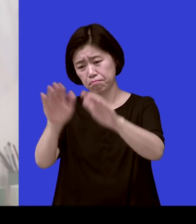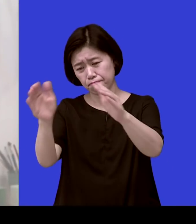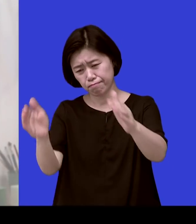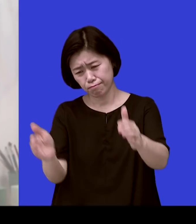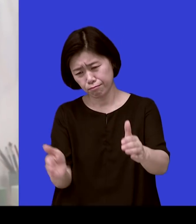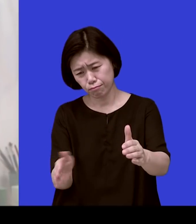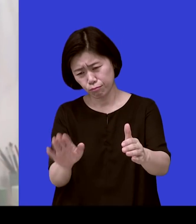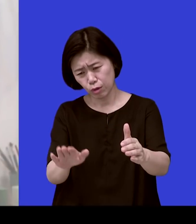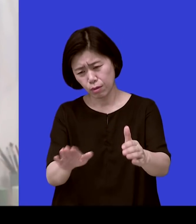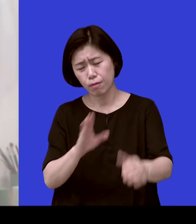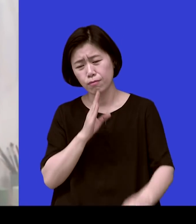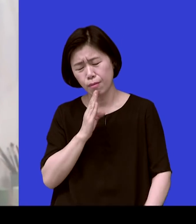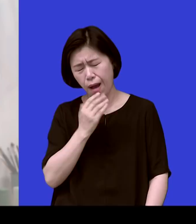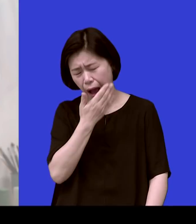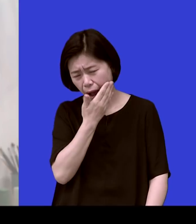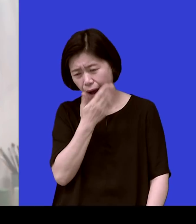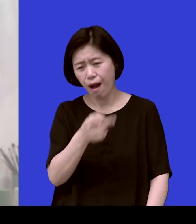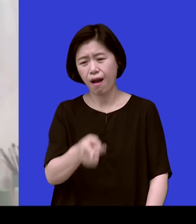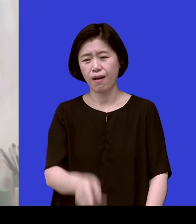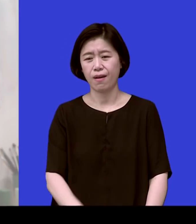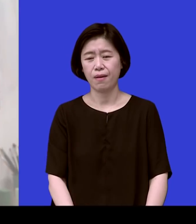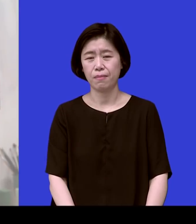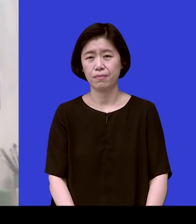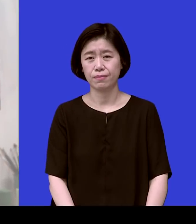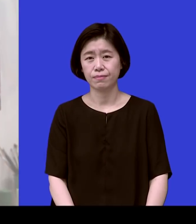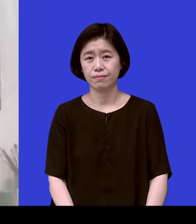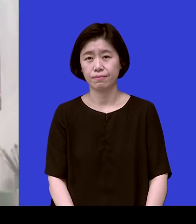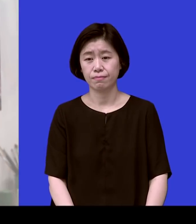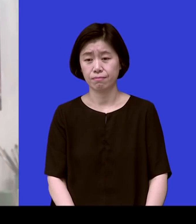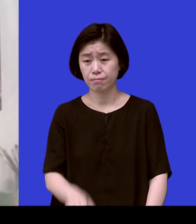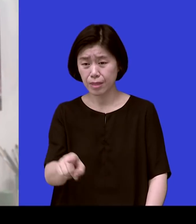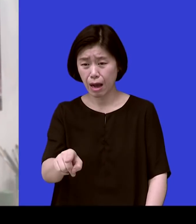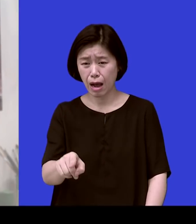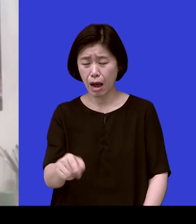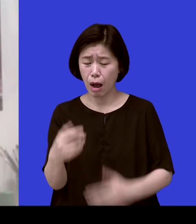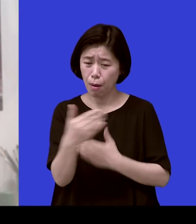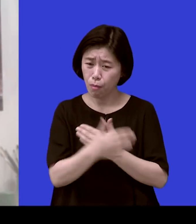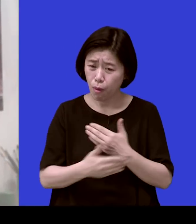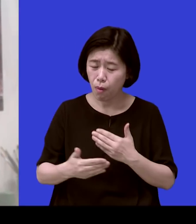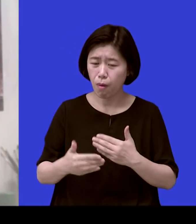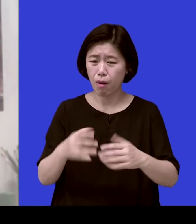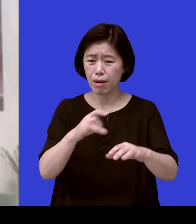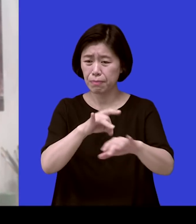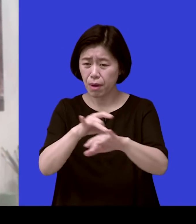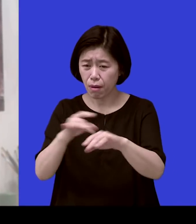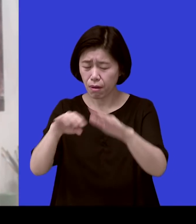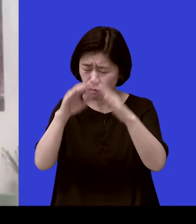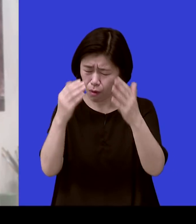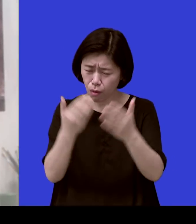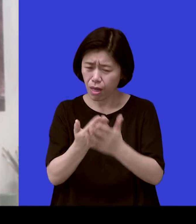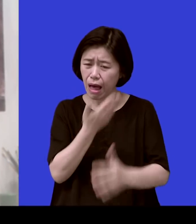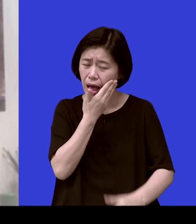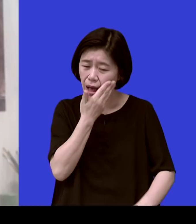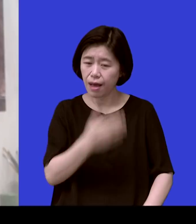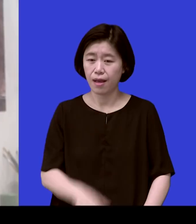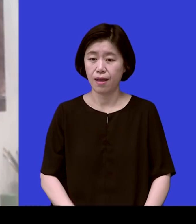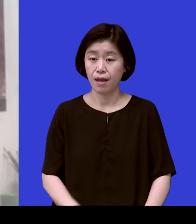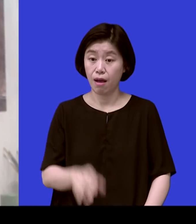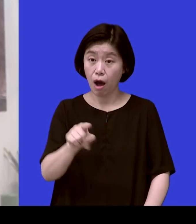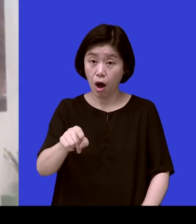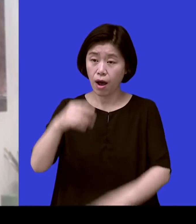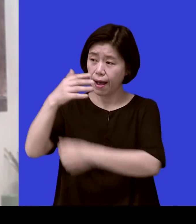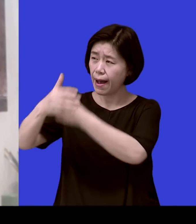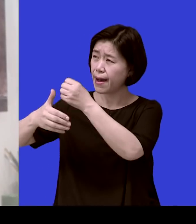제가 그랬어요. 당신 이 뼈도 아깝고 당신이 사랑하는 하나님에 대한